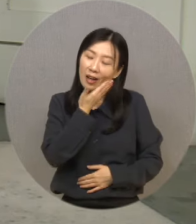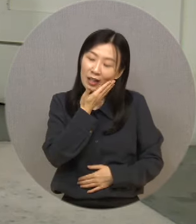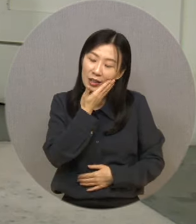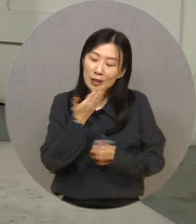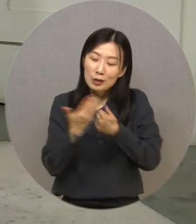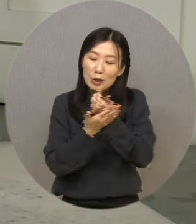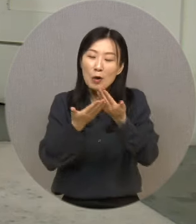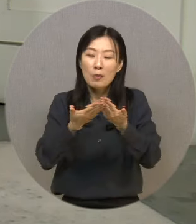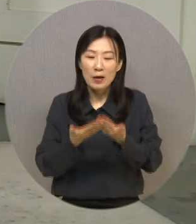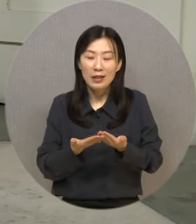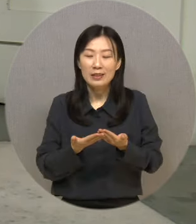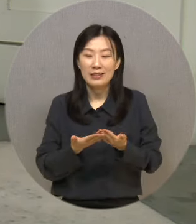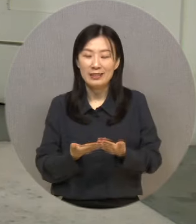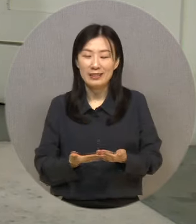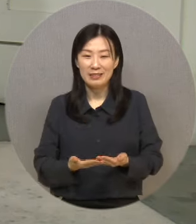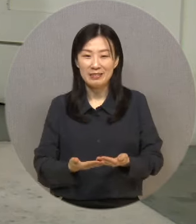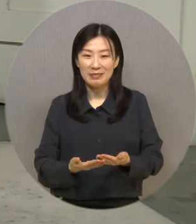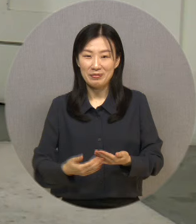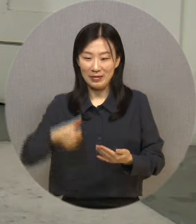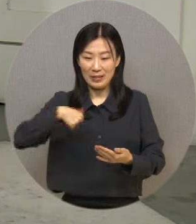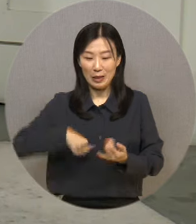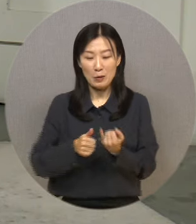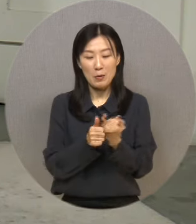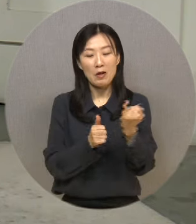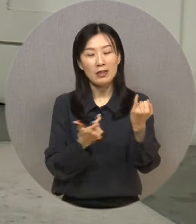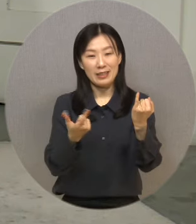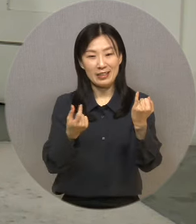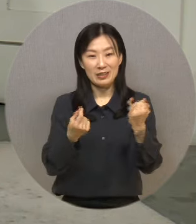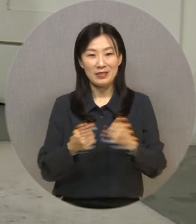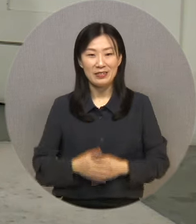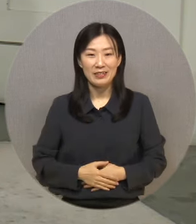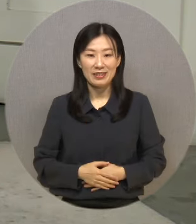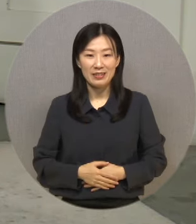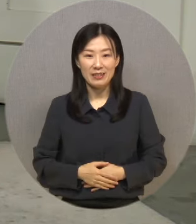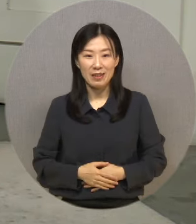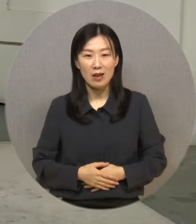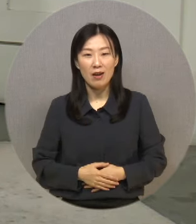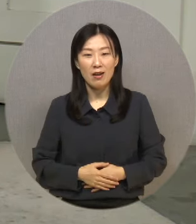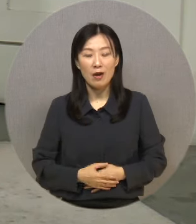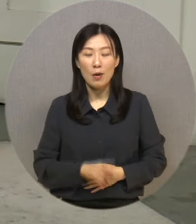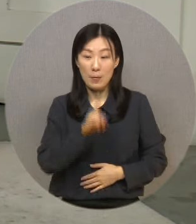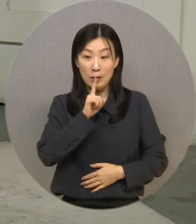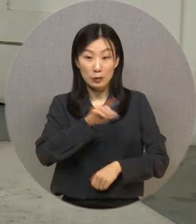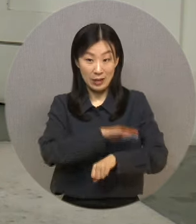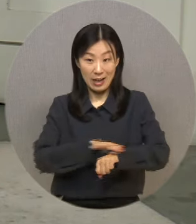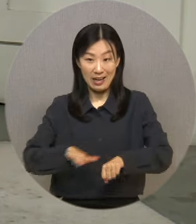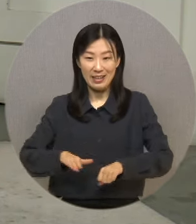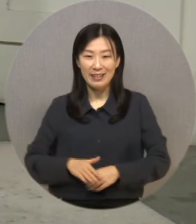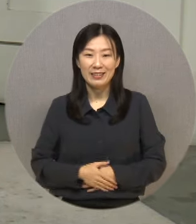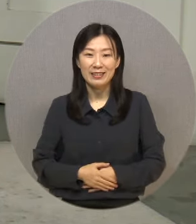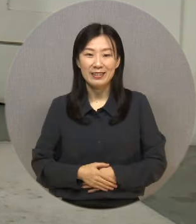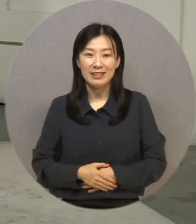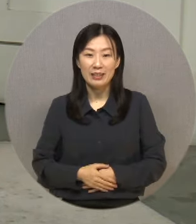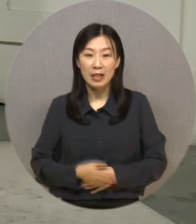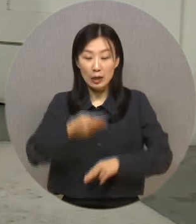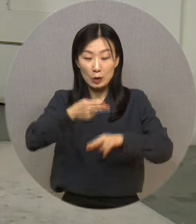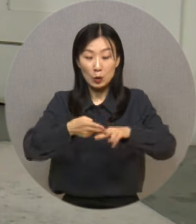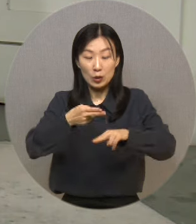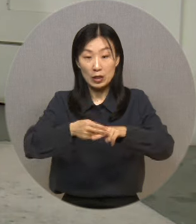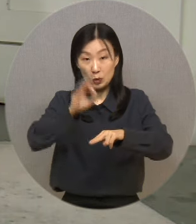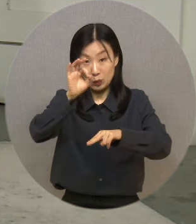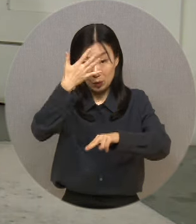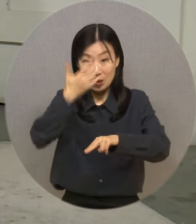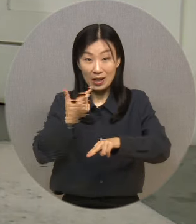것 같습니다. 네, 네. 감사합니다. 많이 하시는 것 같아요. 말씀 많이 하시는 것 같아요. 네. 네네네. 자, 그 요리 솜씨도 좋을 것